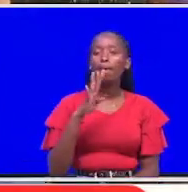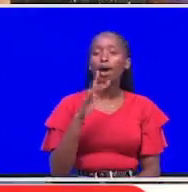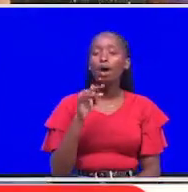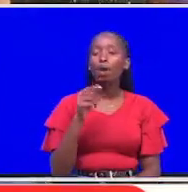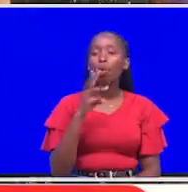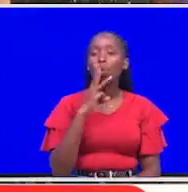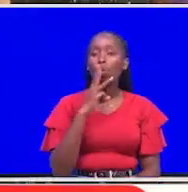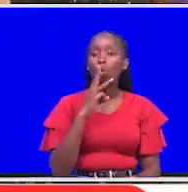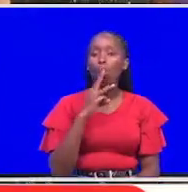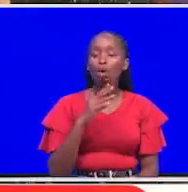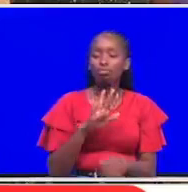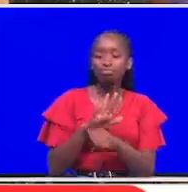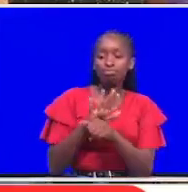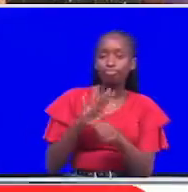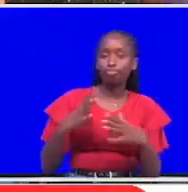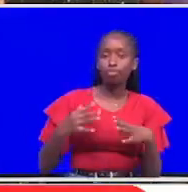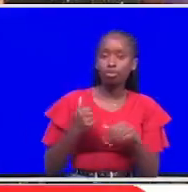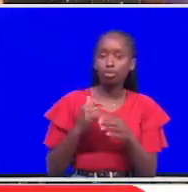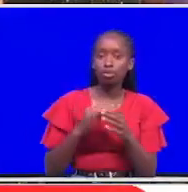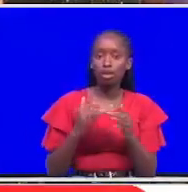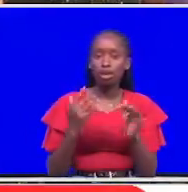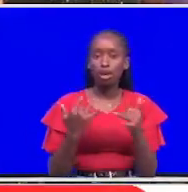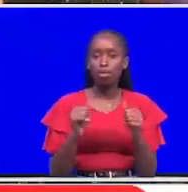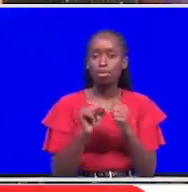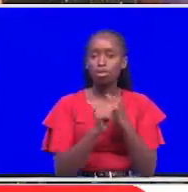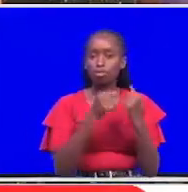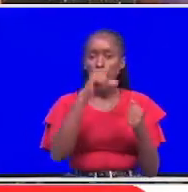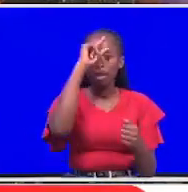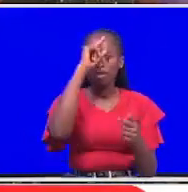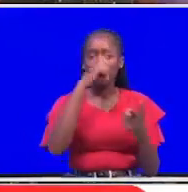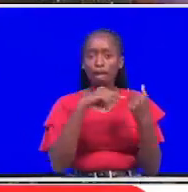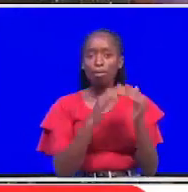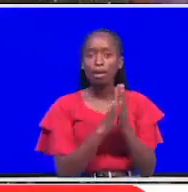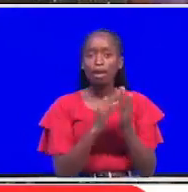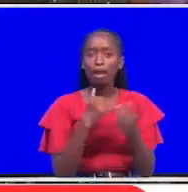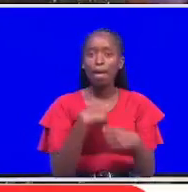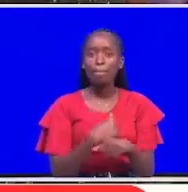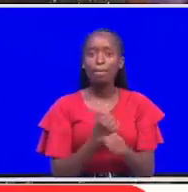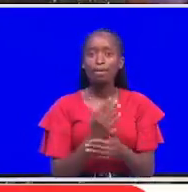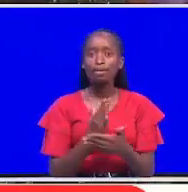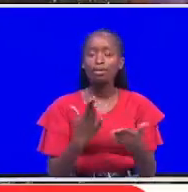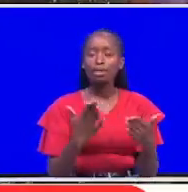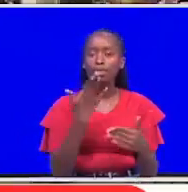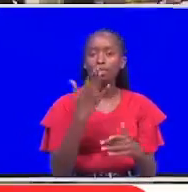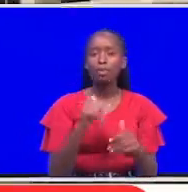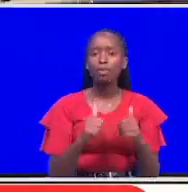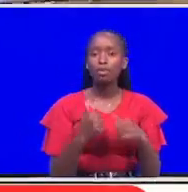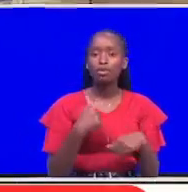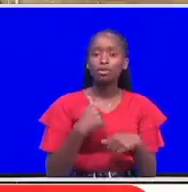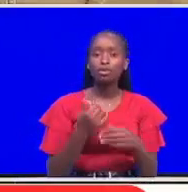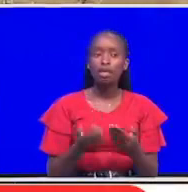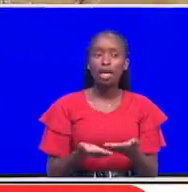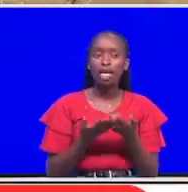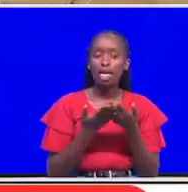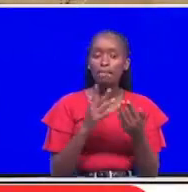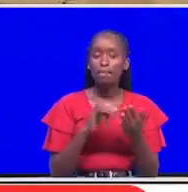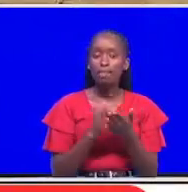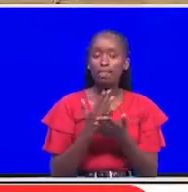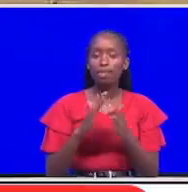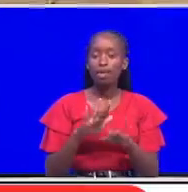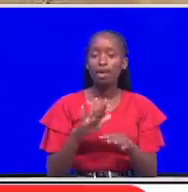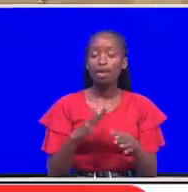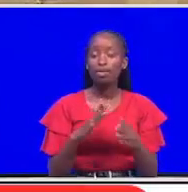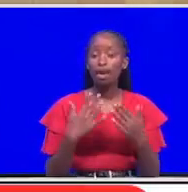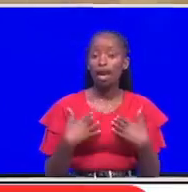Watu wanaendanga hapa. Serikali iwezi kuja hata ijenge kitu pale ya kunini hapo. Yeah. Ya kutengeneza hapo. Kulingana na idara ya